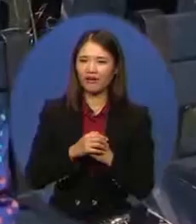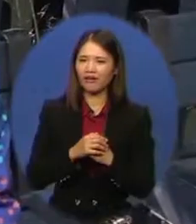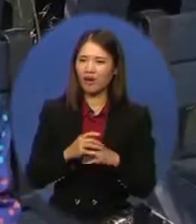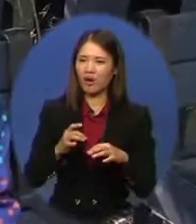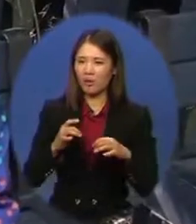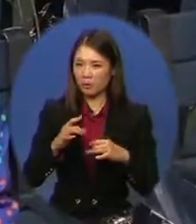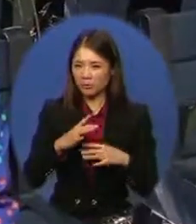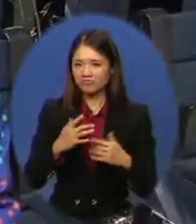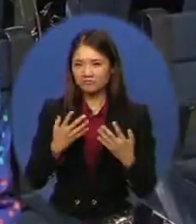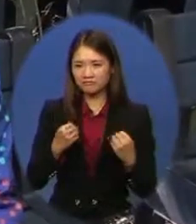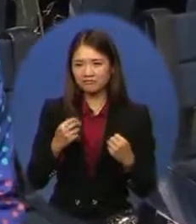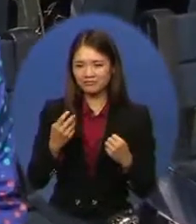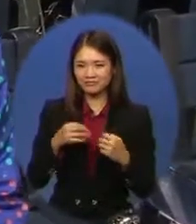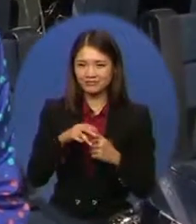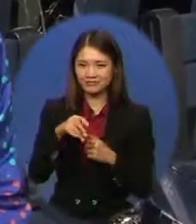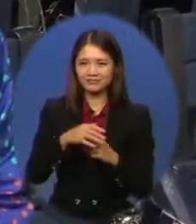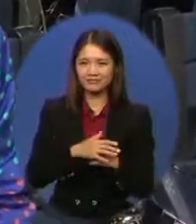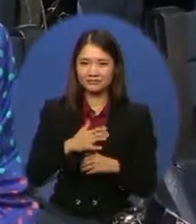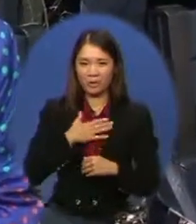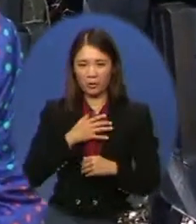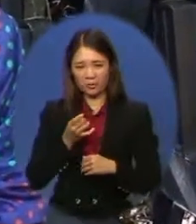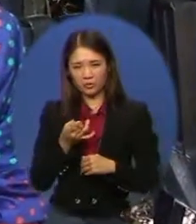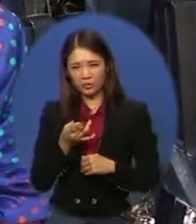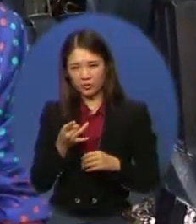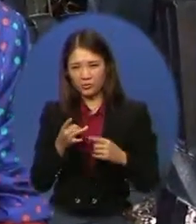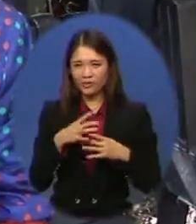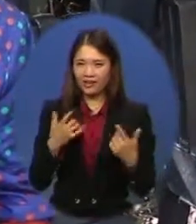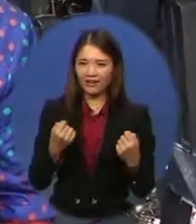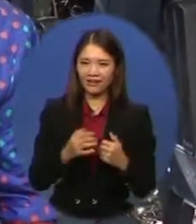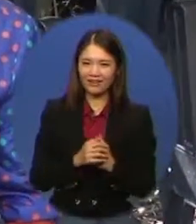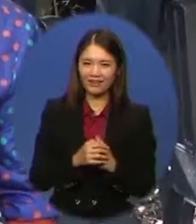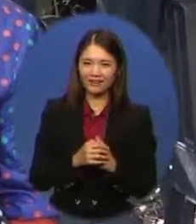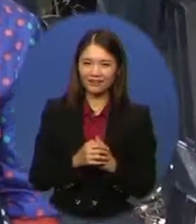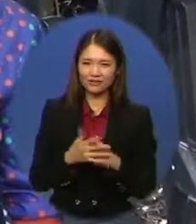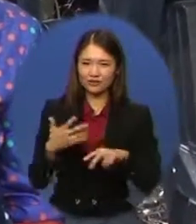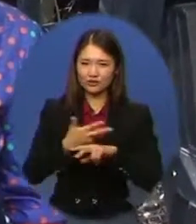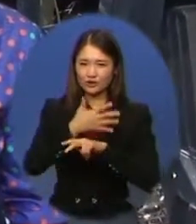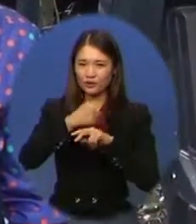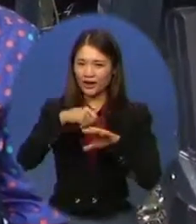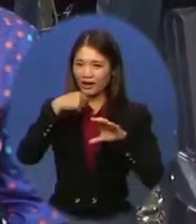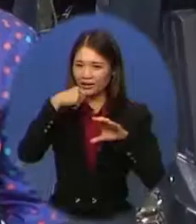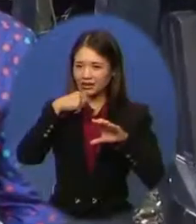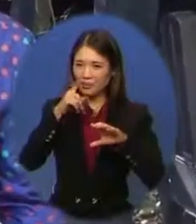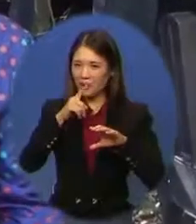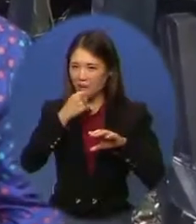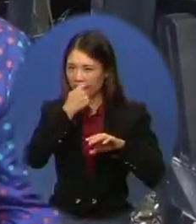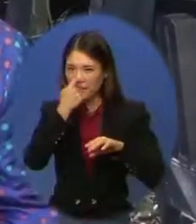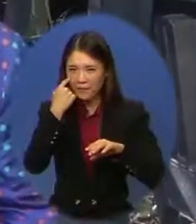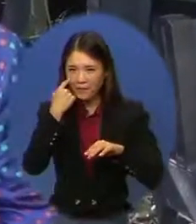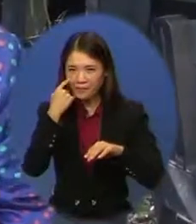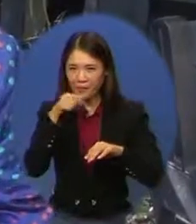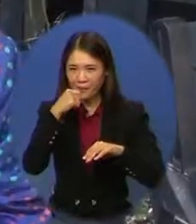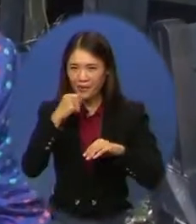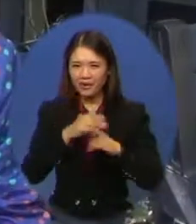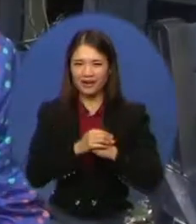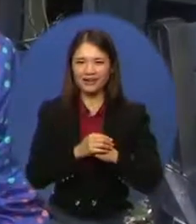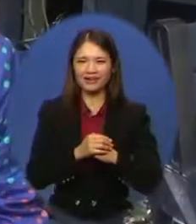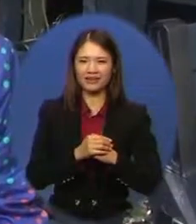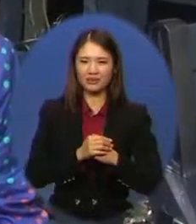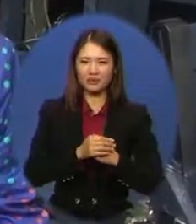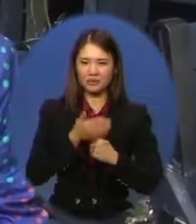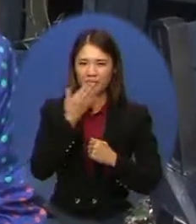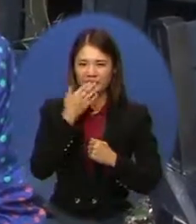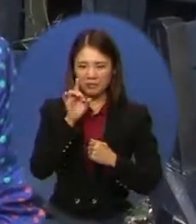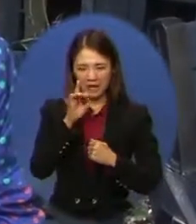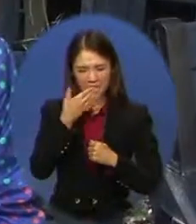놀랄 정도로 많이 했어. 나도 좀 놀랄 정도였어. 그러니까 주말에 뭘 드신 게 분명해. 아무것도 아무것도 밥. 그야.